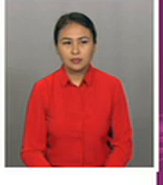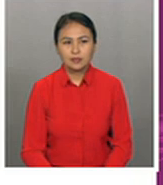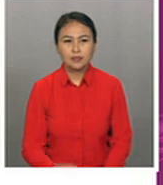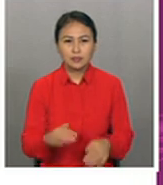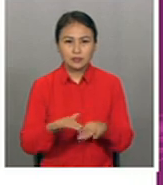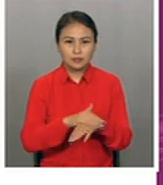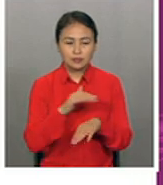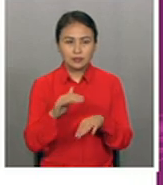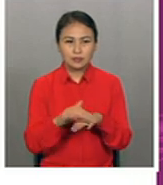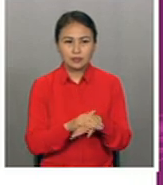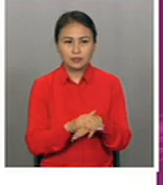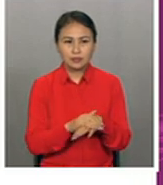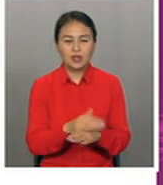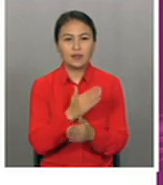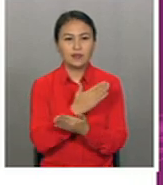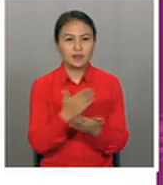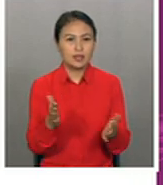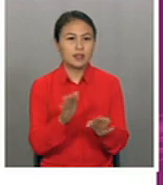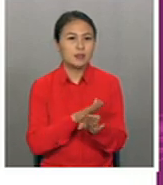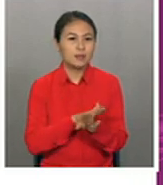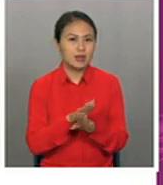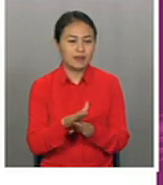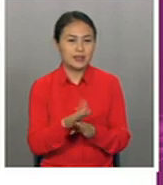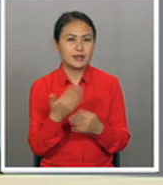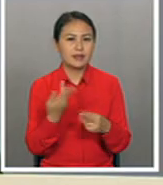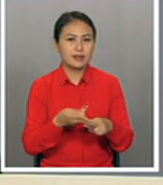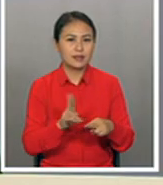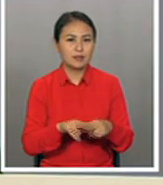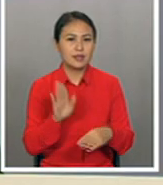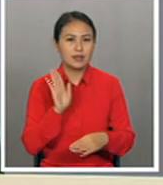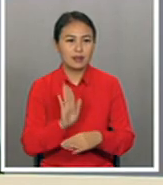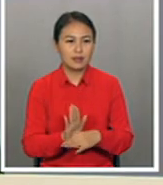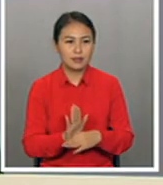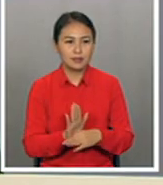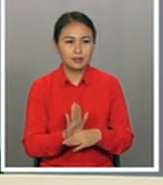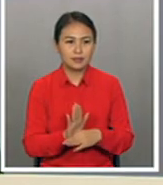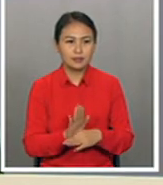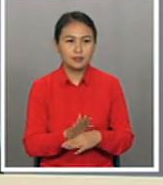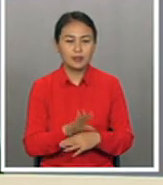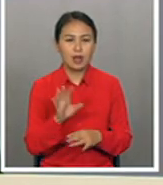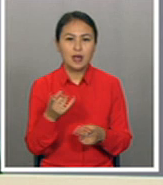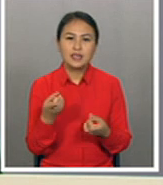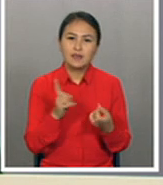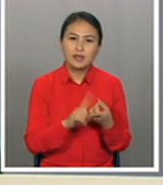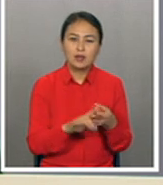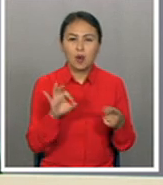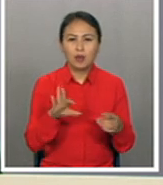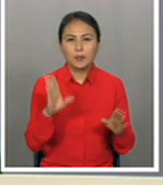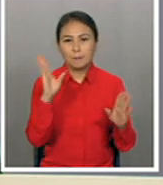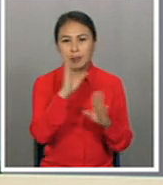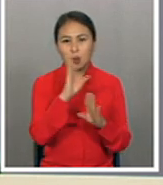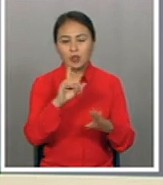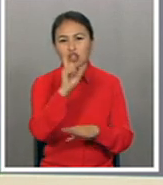Молодцы! Вы справились с этим заданием. А зависит ли природа от человека?